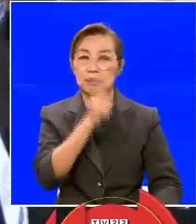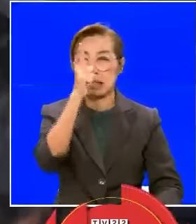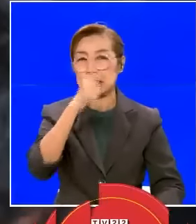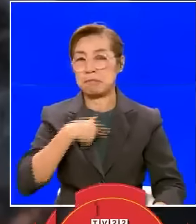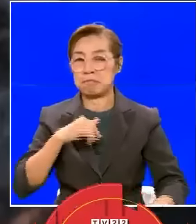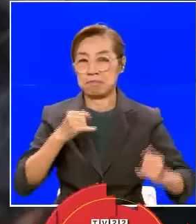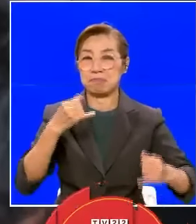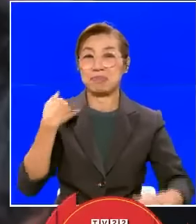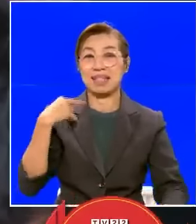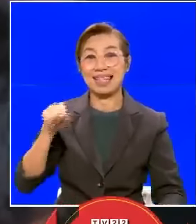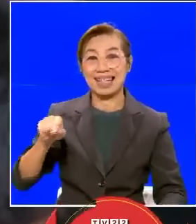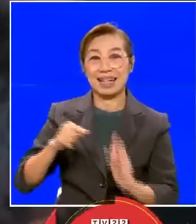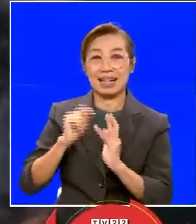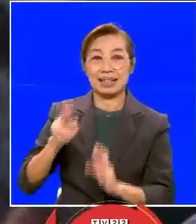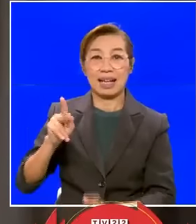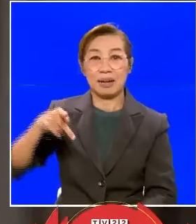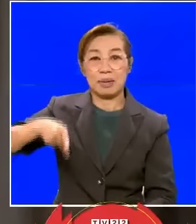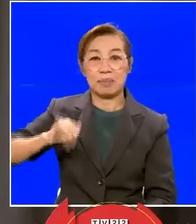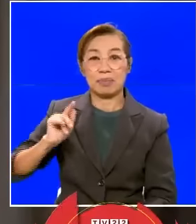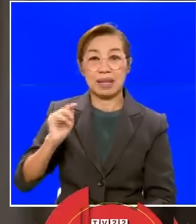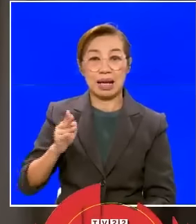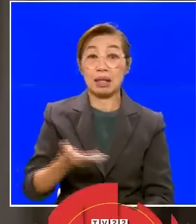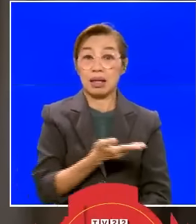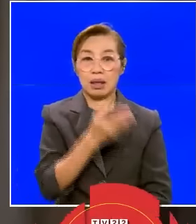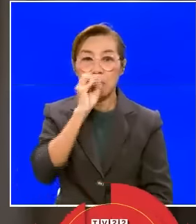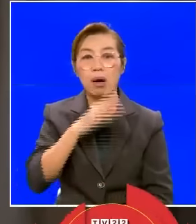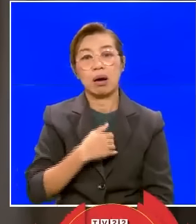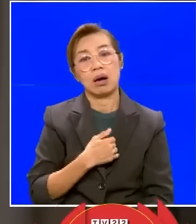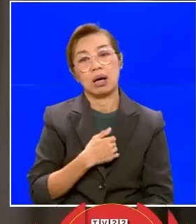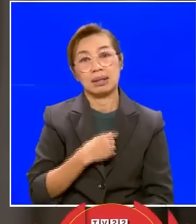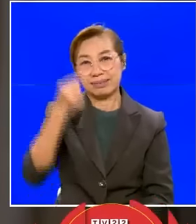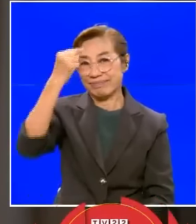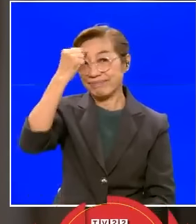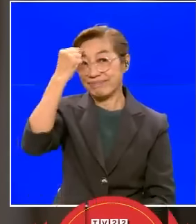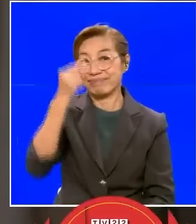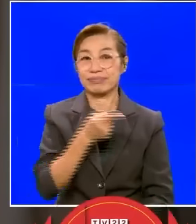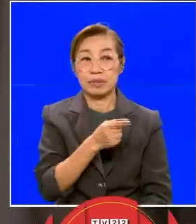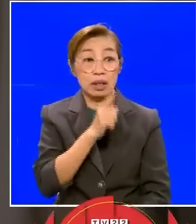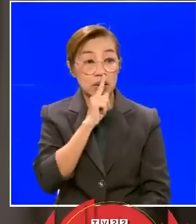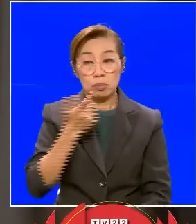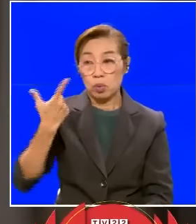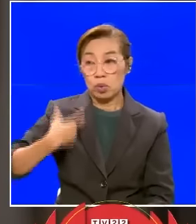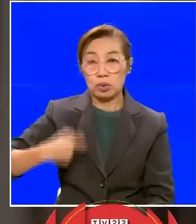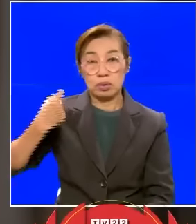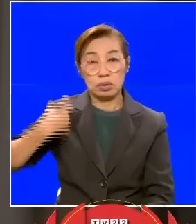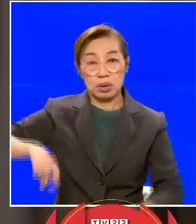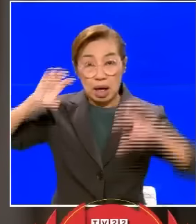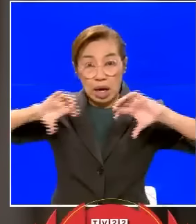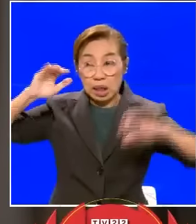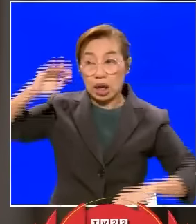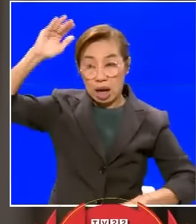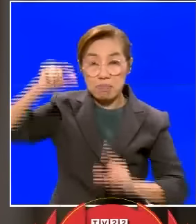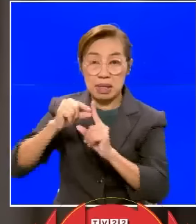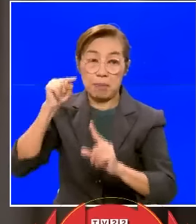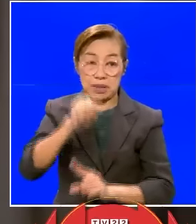คุณเทพไทยบอกเนี่ยนะครับบอกว่าถ้าอัยการสูงสุดสั่งฟ้องแล้วคุณทักษิณต้องเข้าคุกทันทีแล้วก็บอกว่าพออัยการ